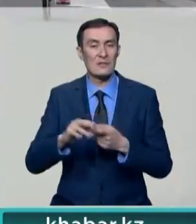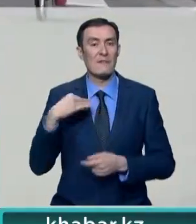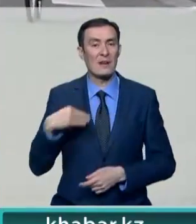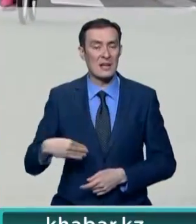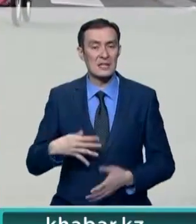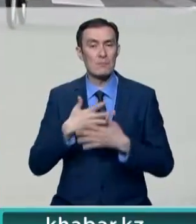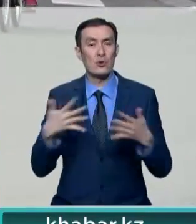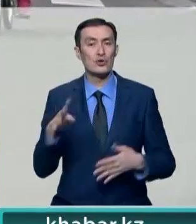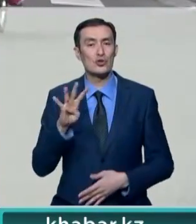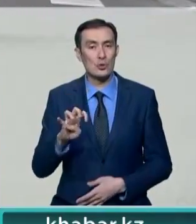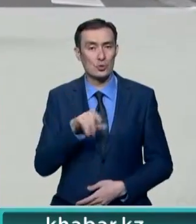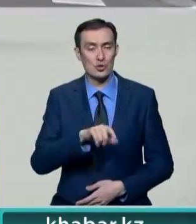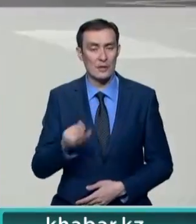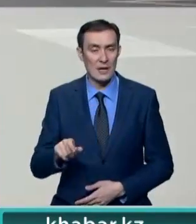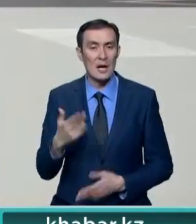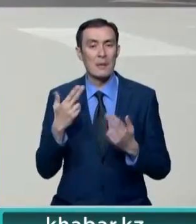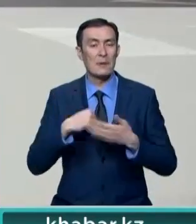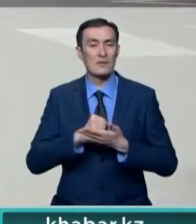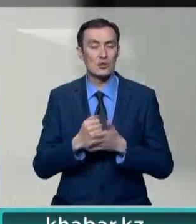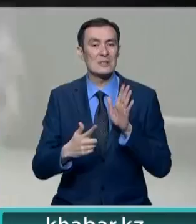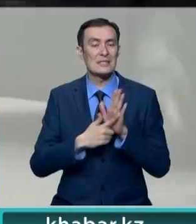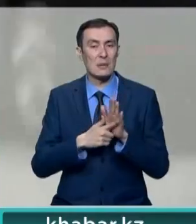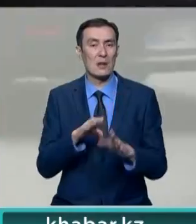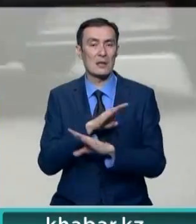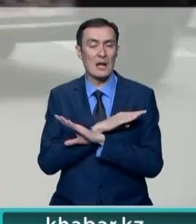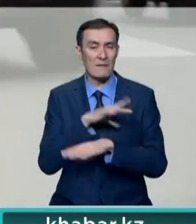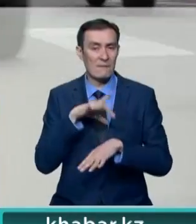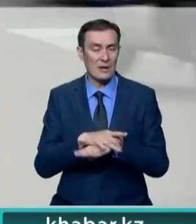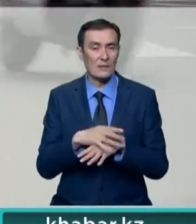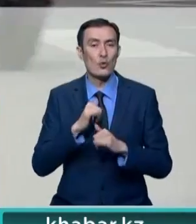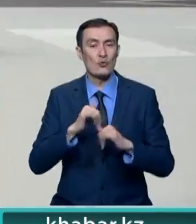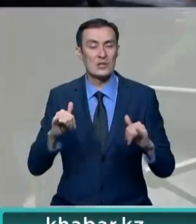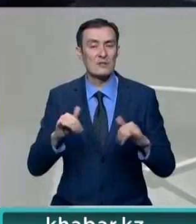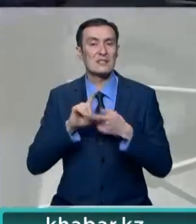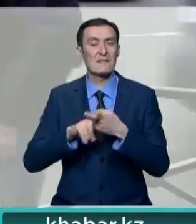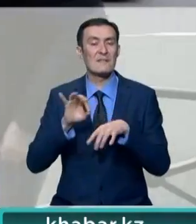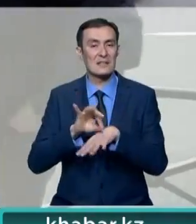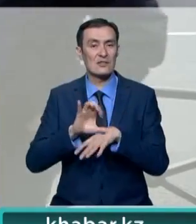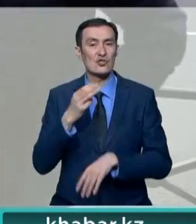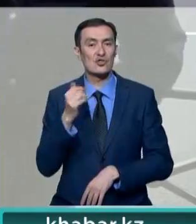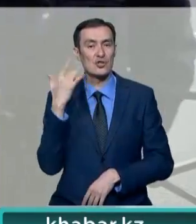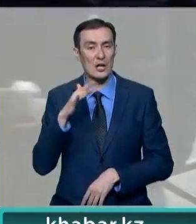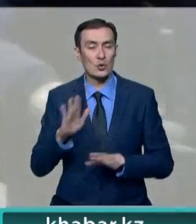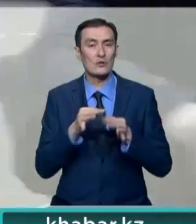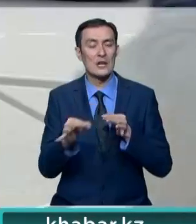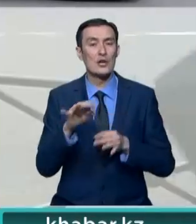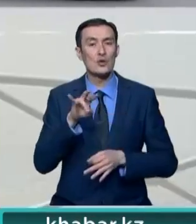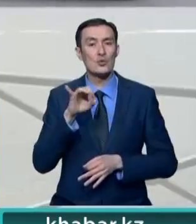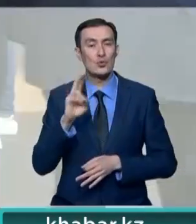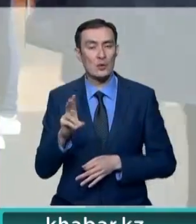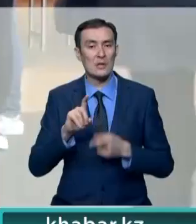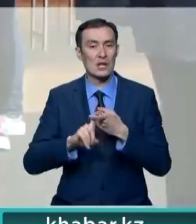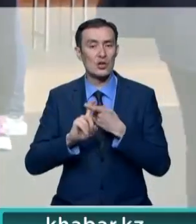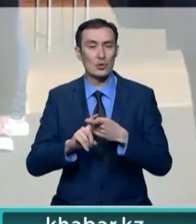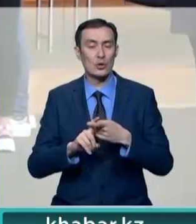стране превысило 400. Подтверждено 7 летальных случаев, растет число инфицированных и в США. Только в штате Нью-Йорк количество